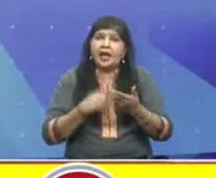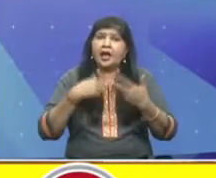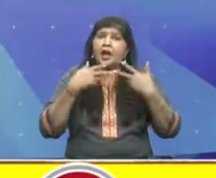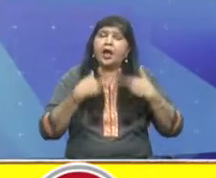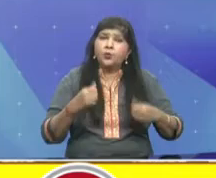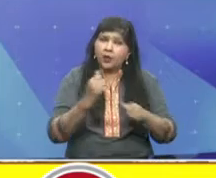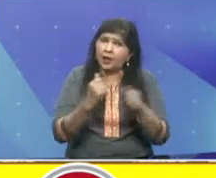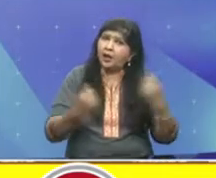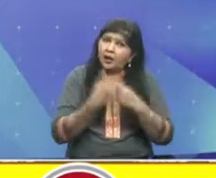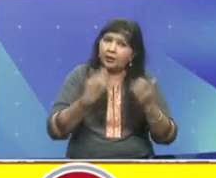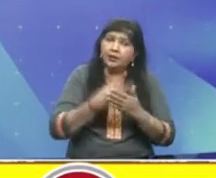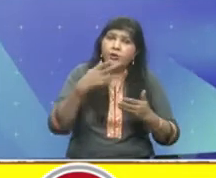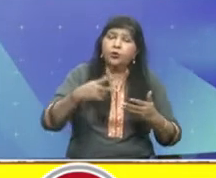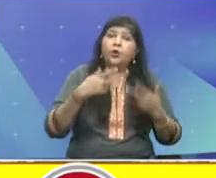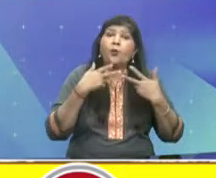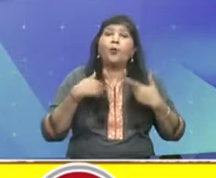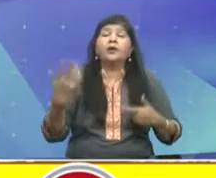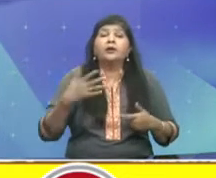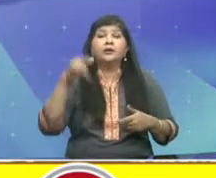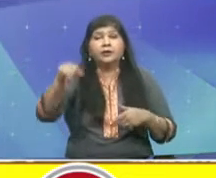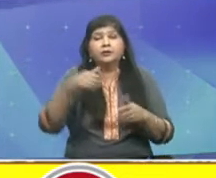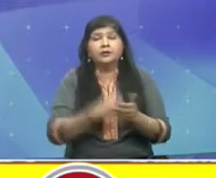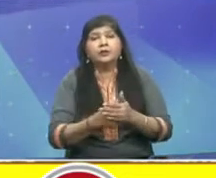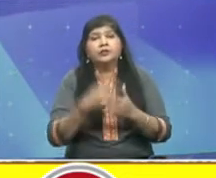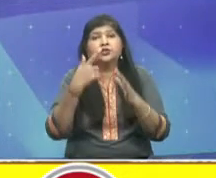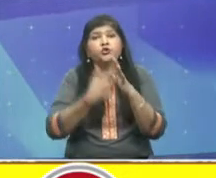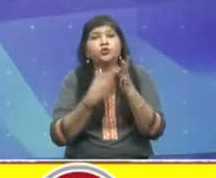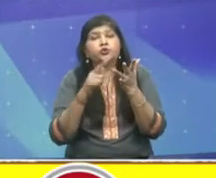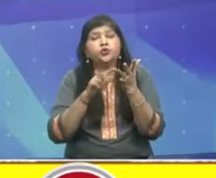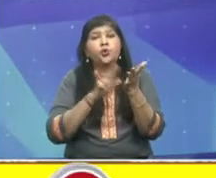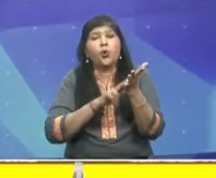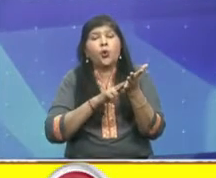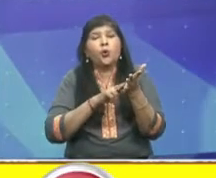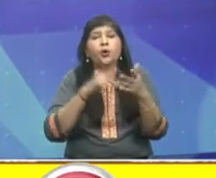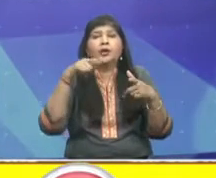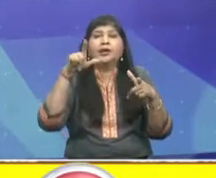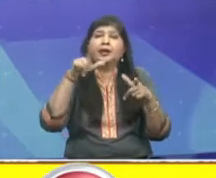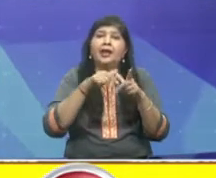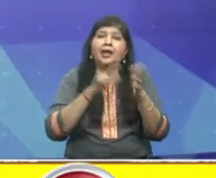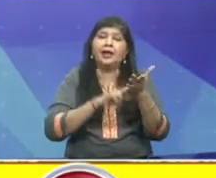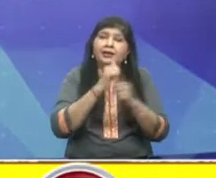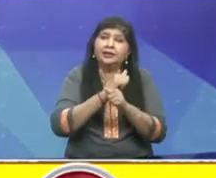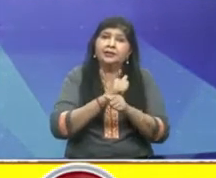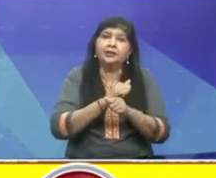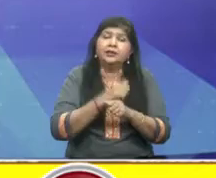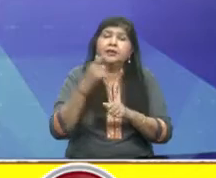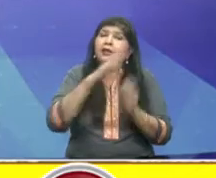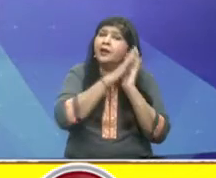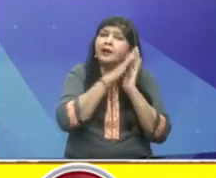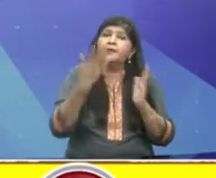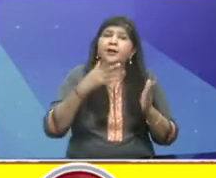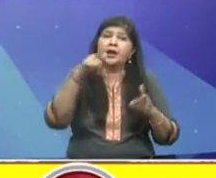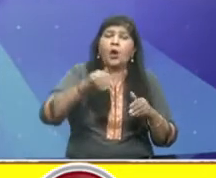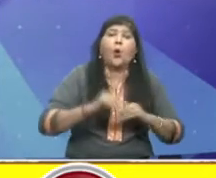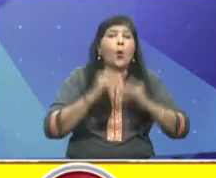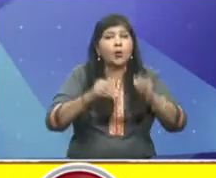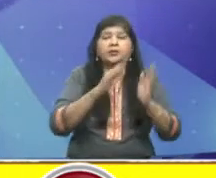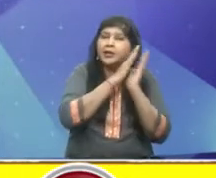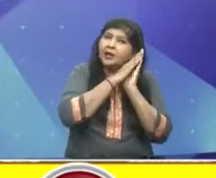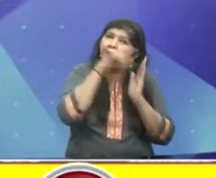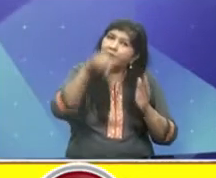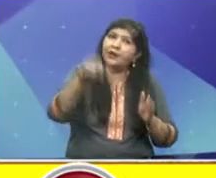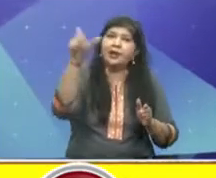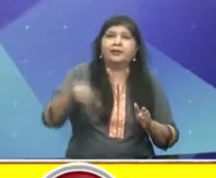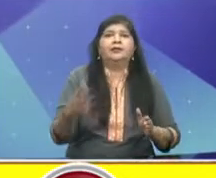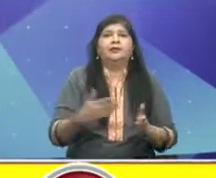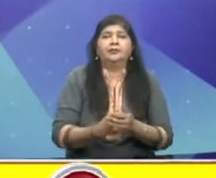थी, तो उनके वकील थे जॉन लैंग। जॉन लैंग मूल रूप से ऑस्ट्रेलिया के ही रहने